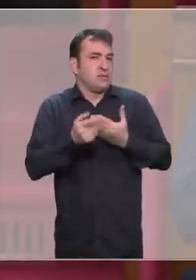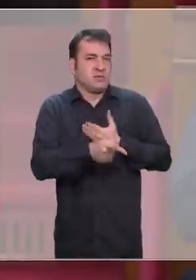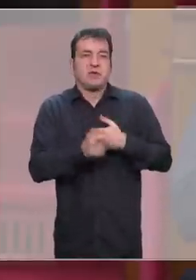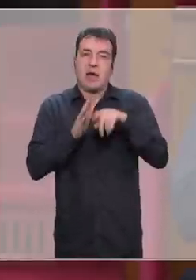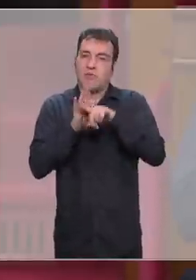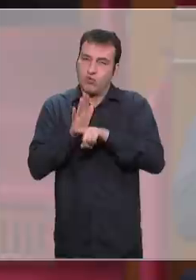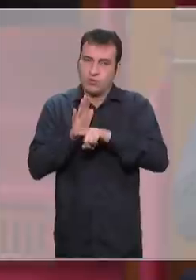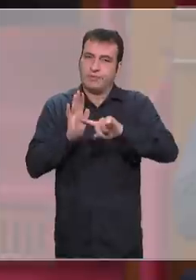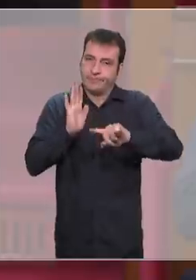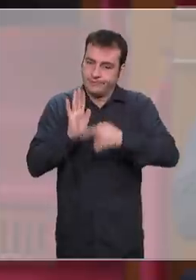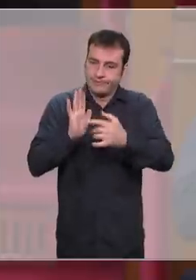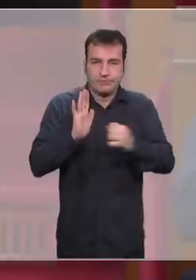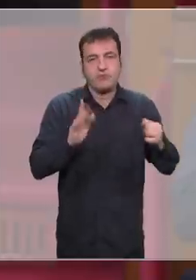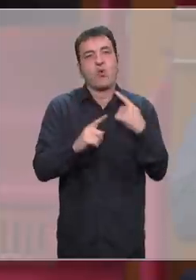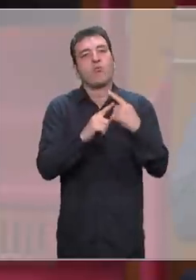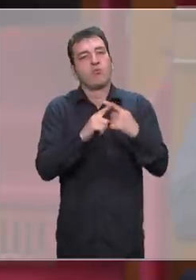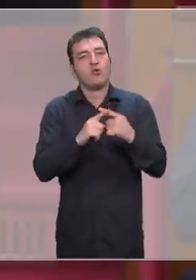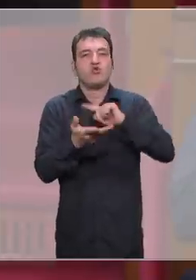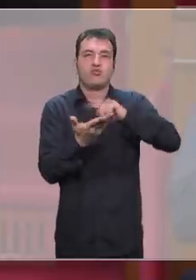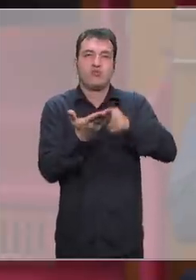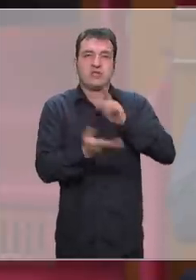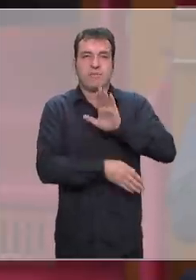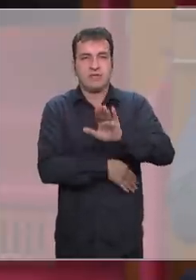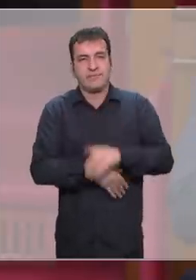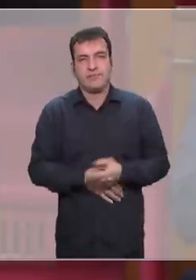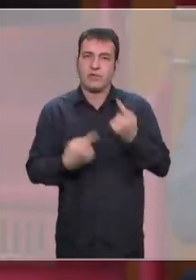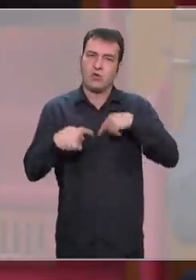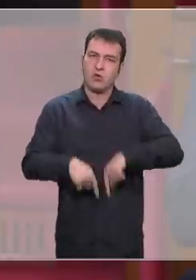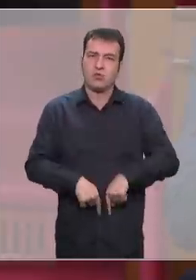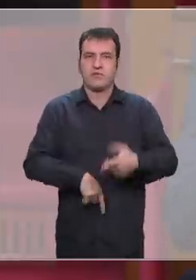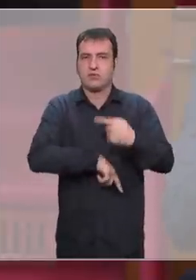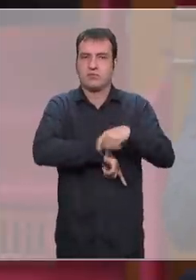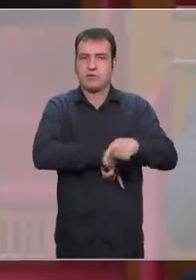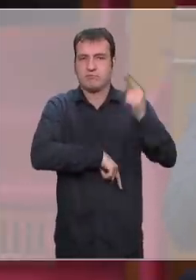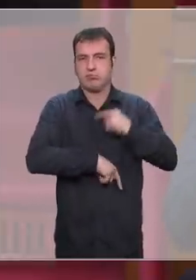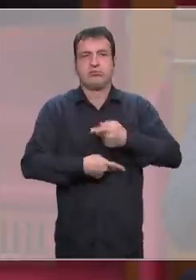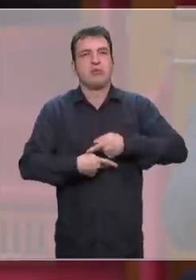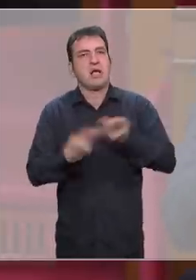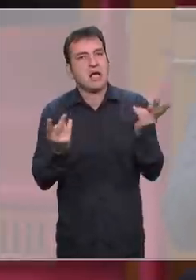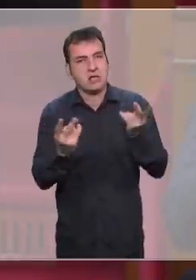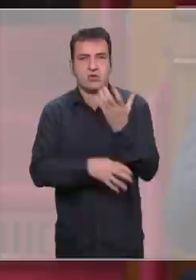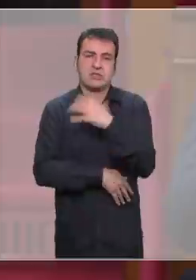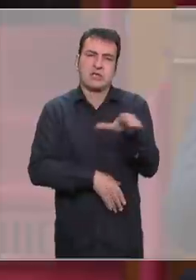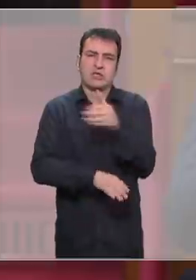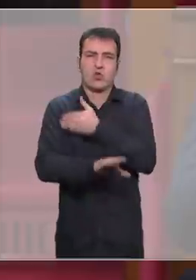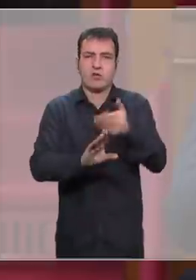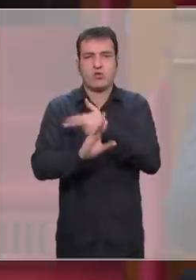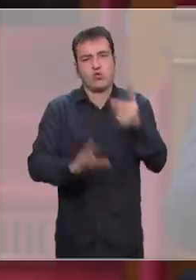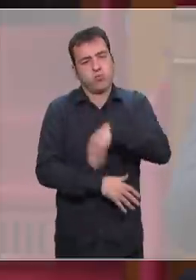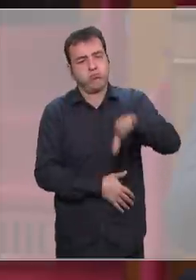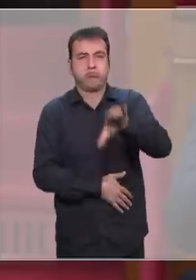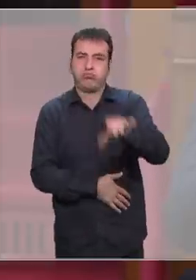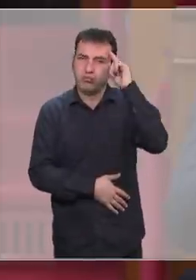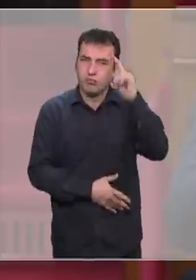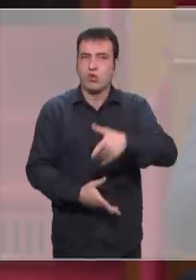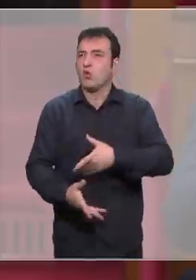du déblocage d'une enveloppe dédiée. Le gouvernement a par ailleurs annoncé la semaine passée l'investissement de plus de 500 millions d'euros supplémentaires afin de permettre une prise en